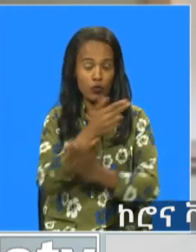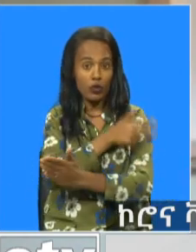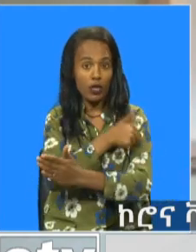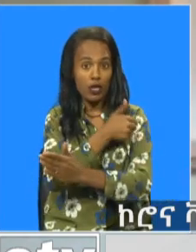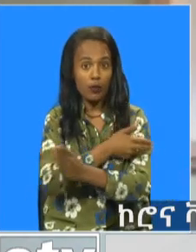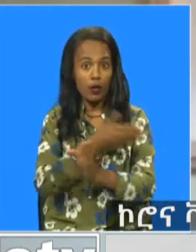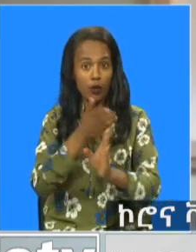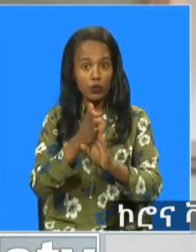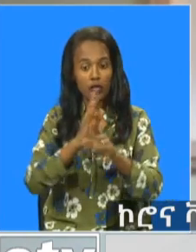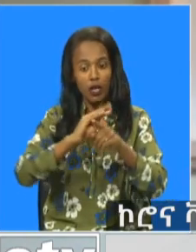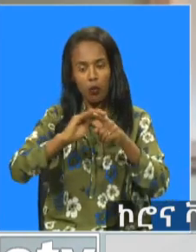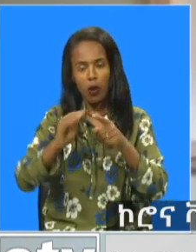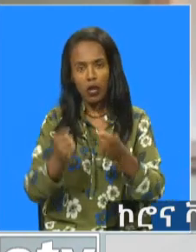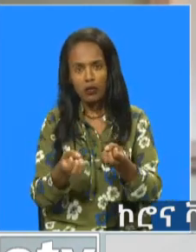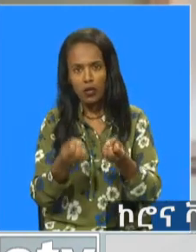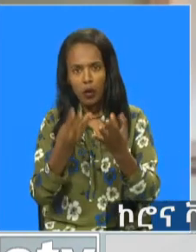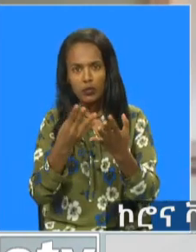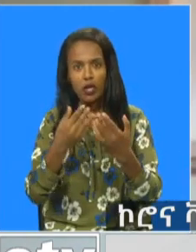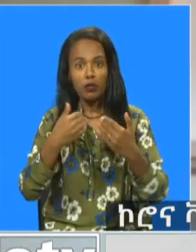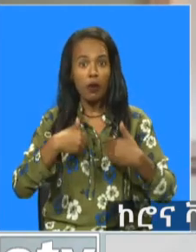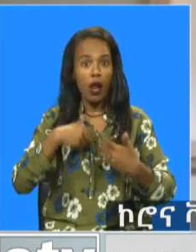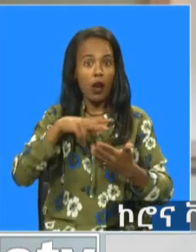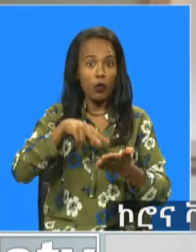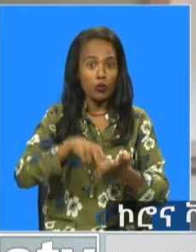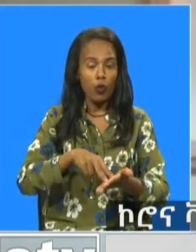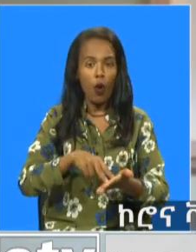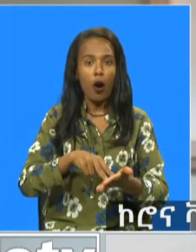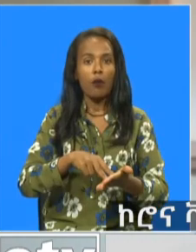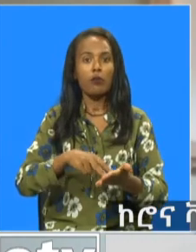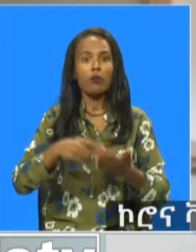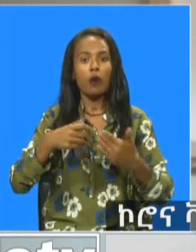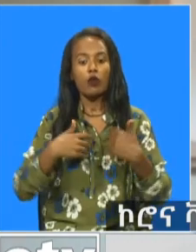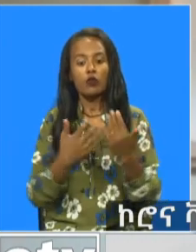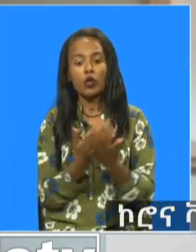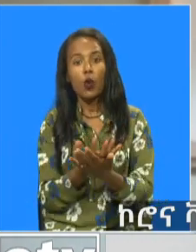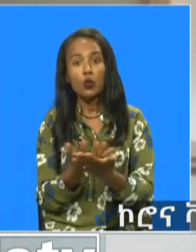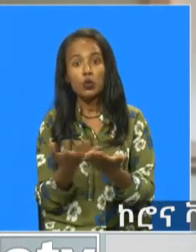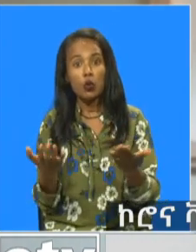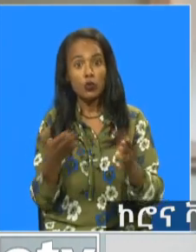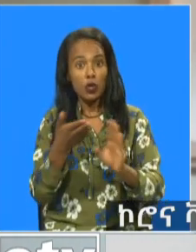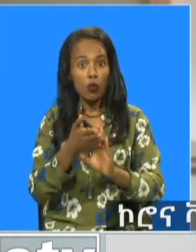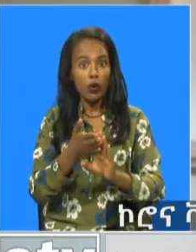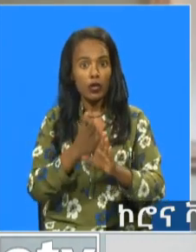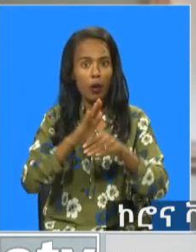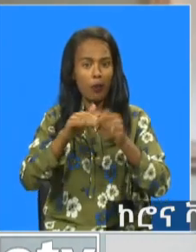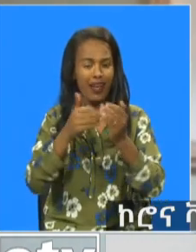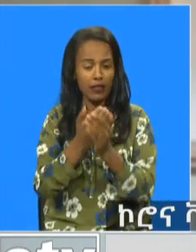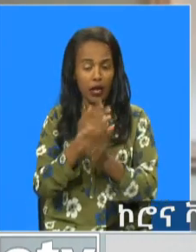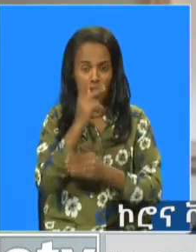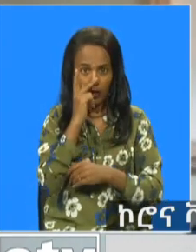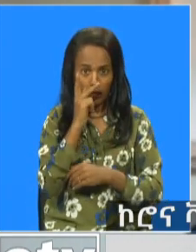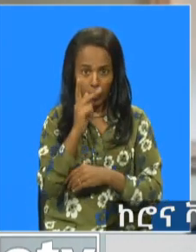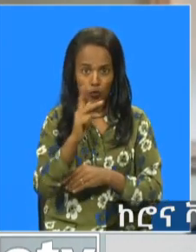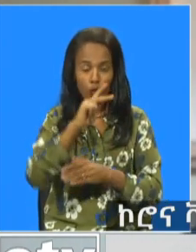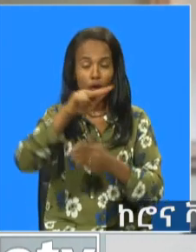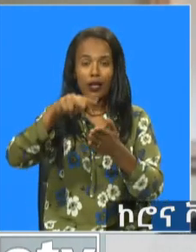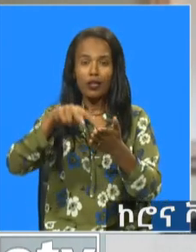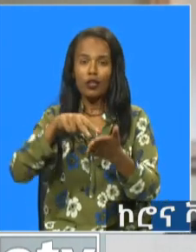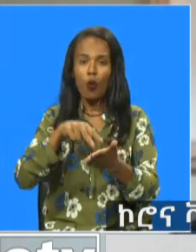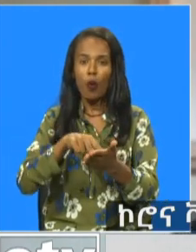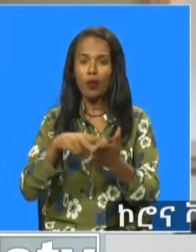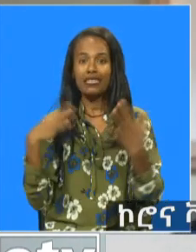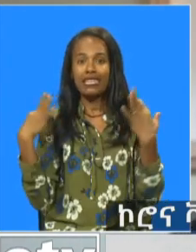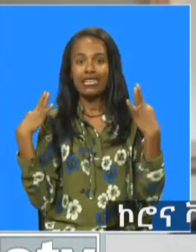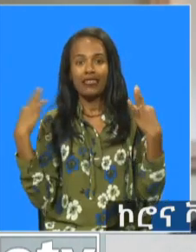ነገርም ከሙያተኛ ብዛትም ካለን ተቋምም ካሉት ከቁሳቁስ አኳያ በደንብ አድርጎ ታይቶ ተቋማትን